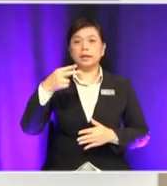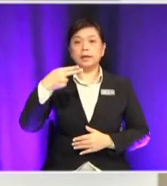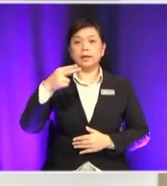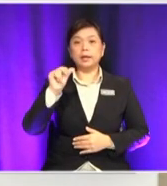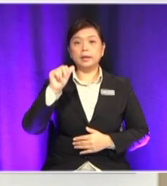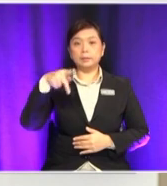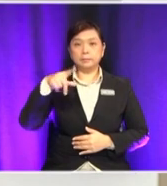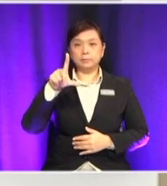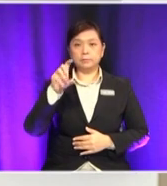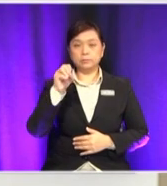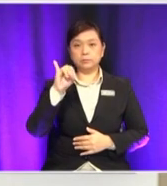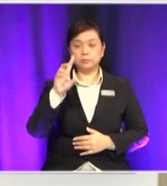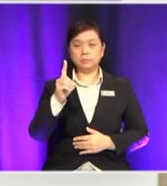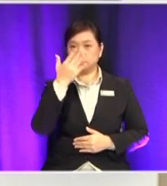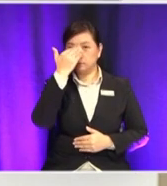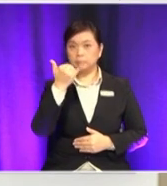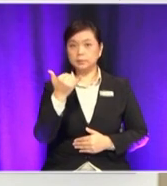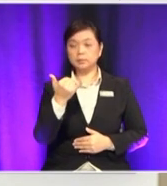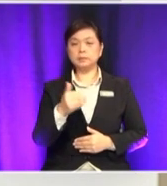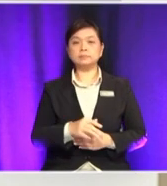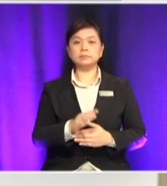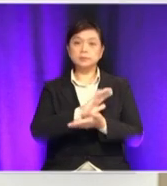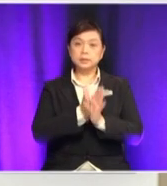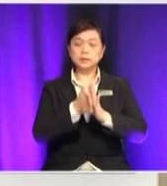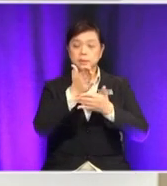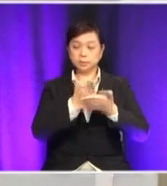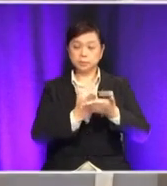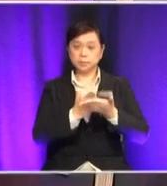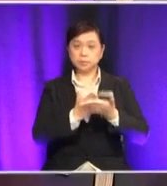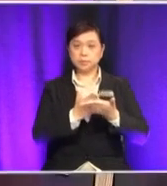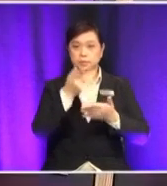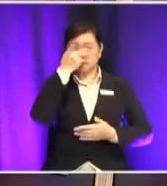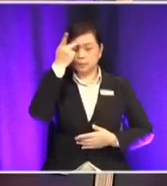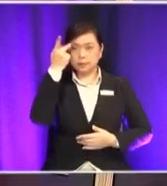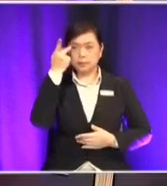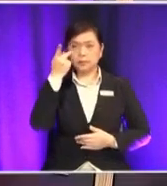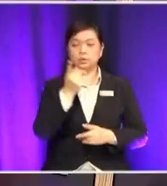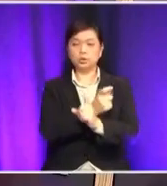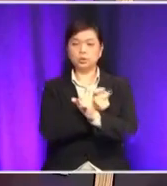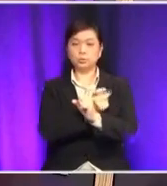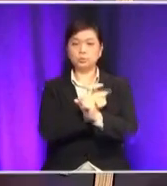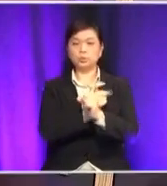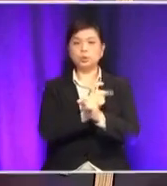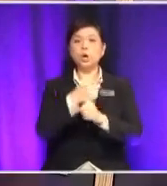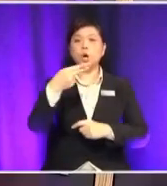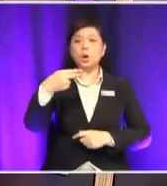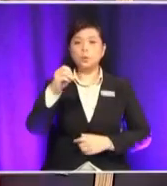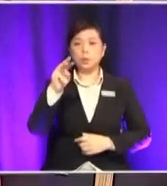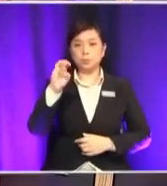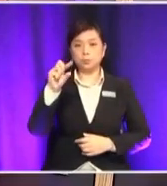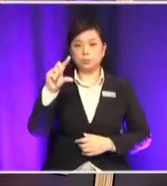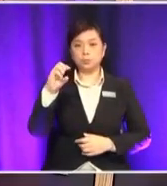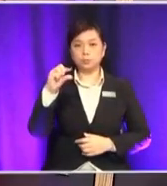Mengapa menjadi separuh karena Kromosom homolog tadi telah berpisah Kris Hah